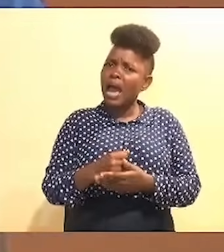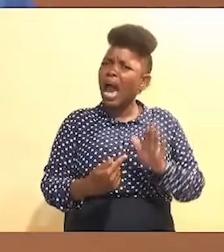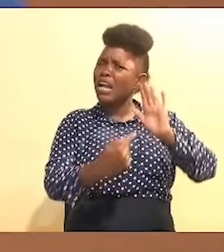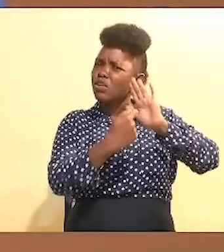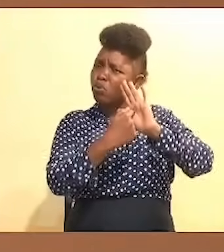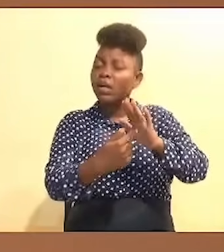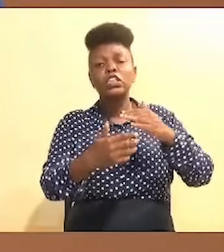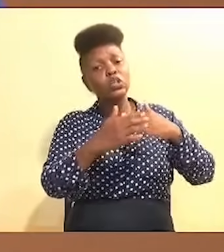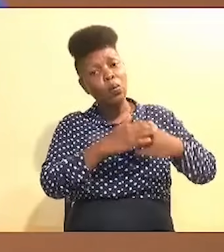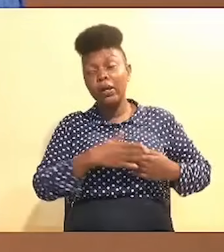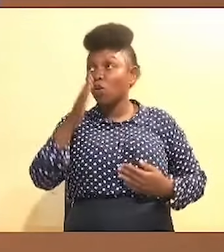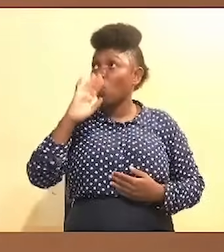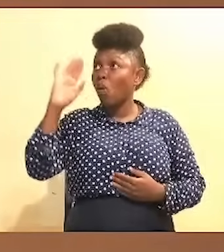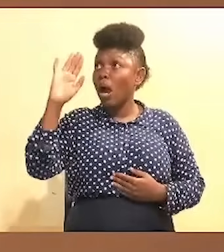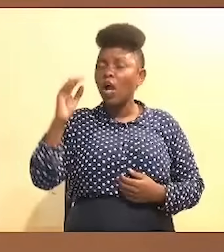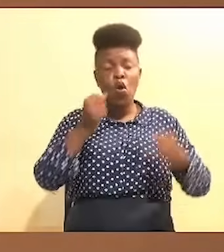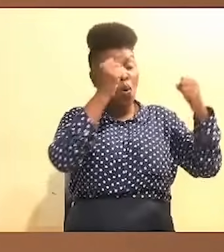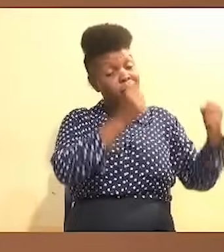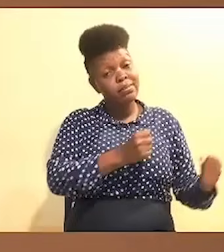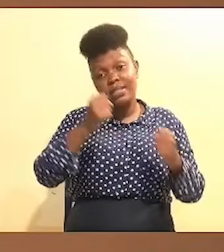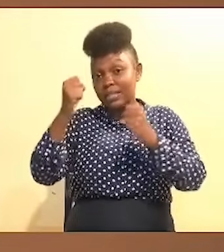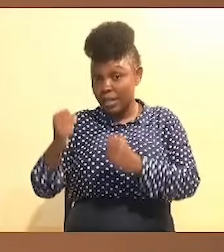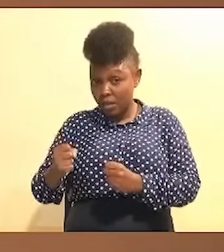Anatuonyesha upendo wake kwa vitendo.